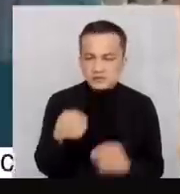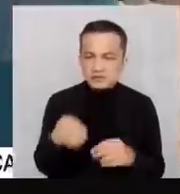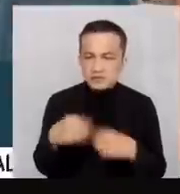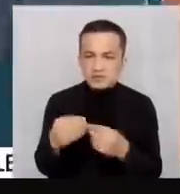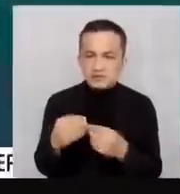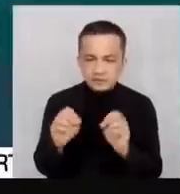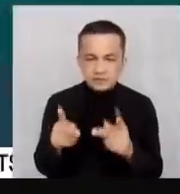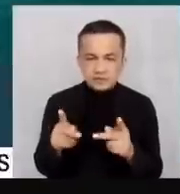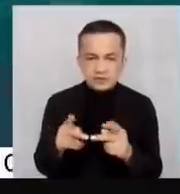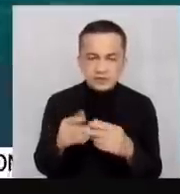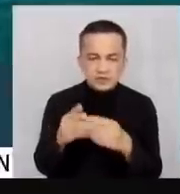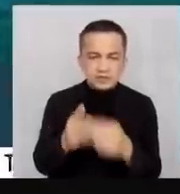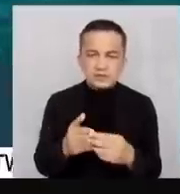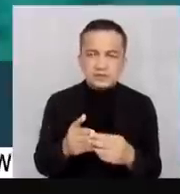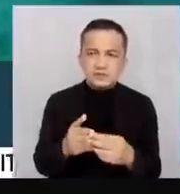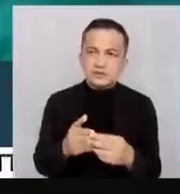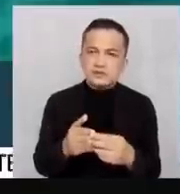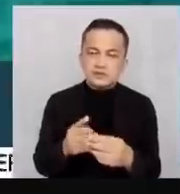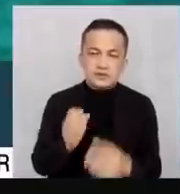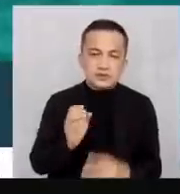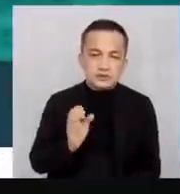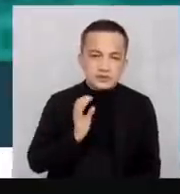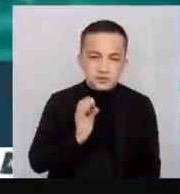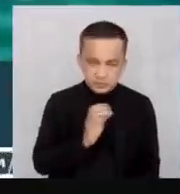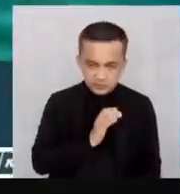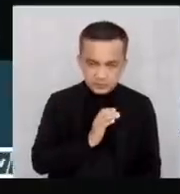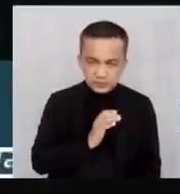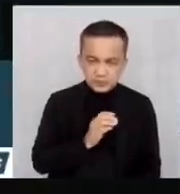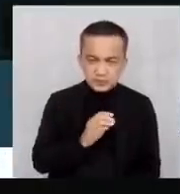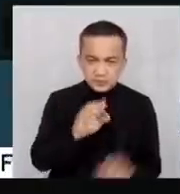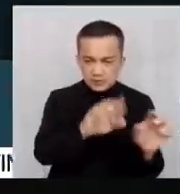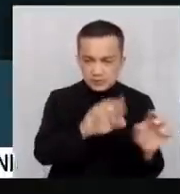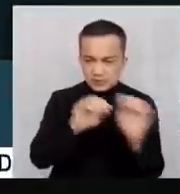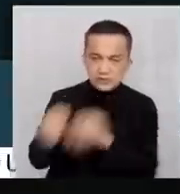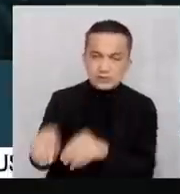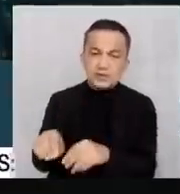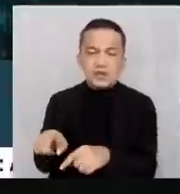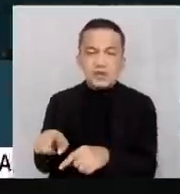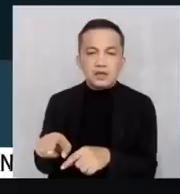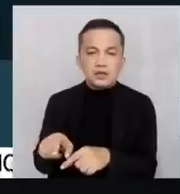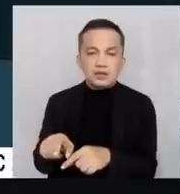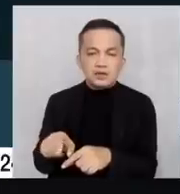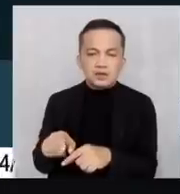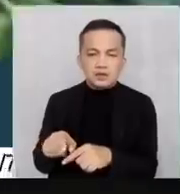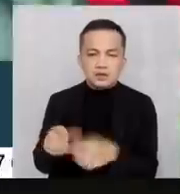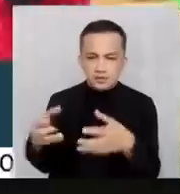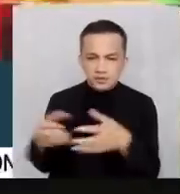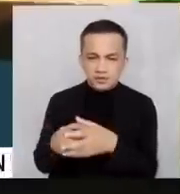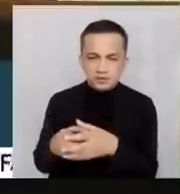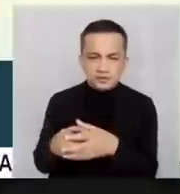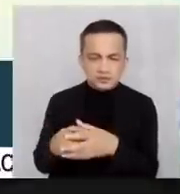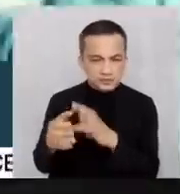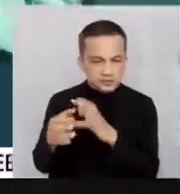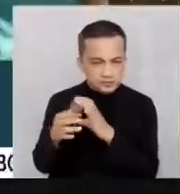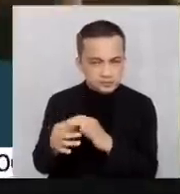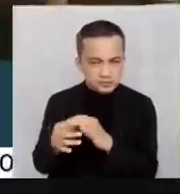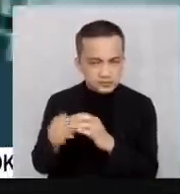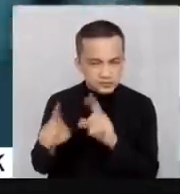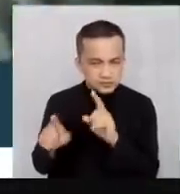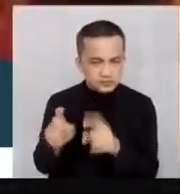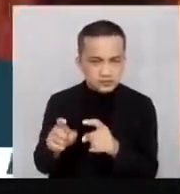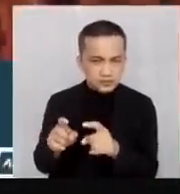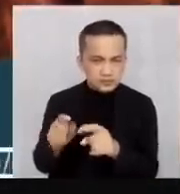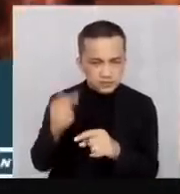ng Kongreso na maisalang ito doon sa Committee on Tourism and Good Government